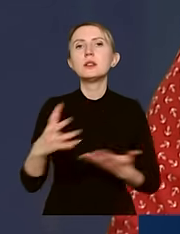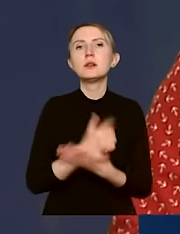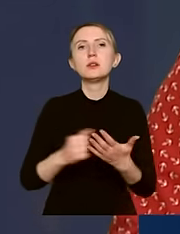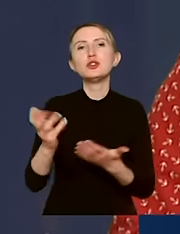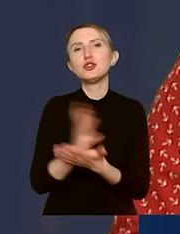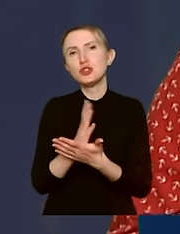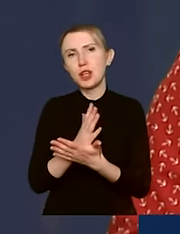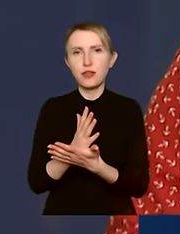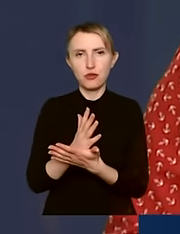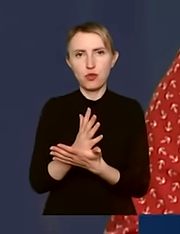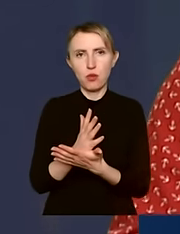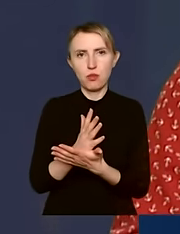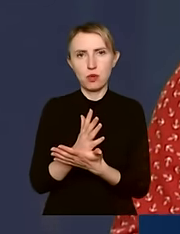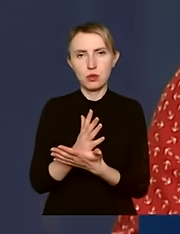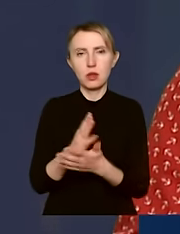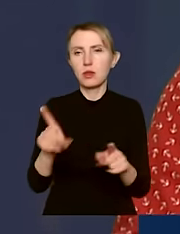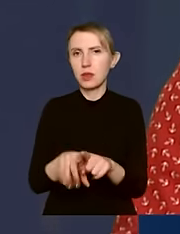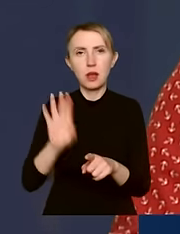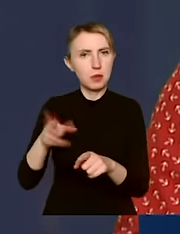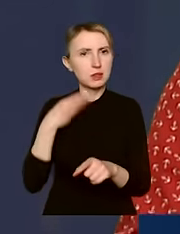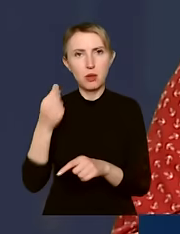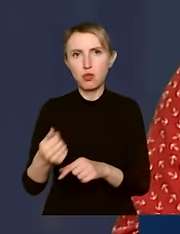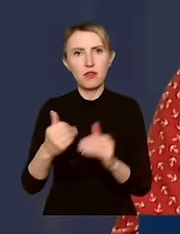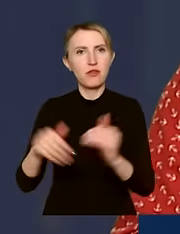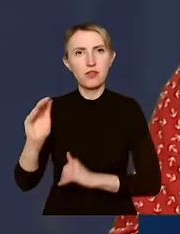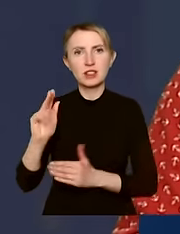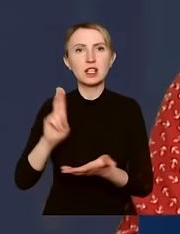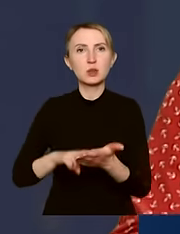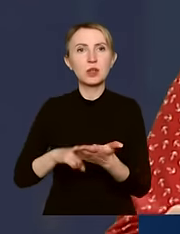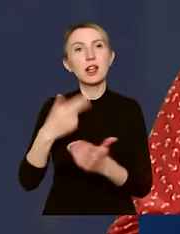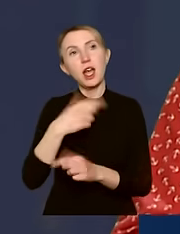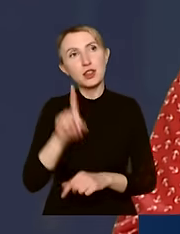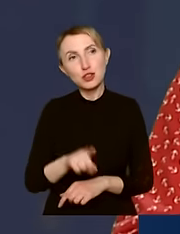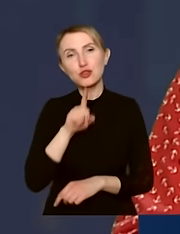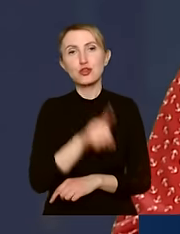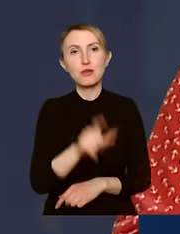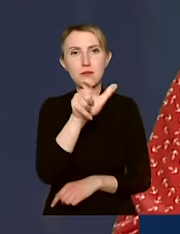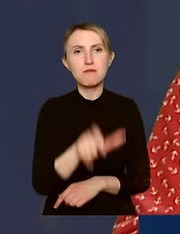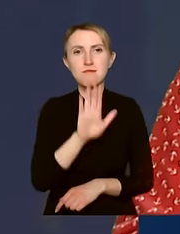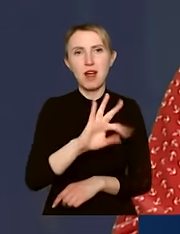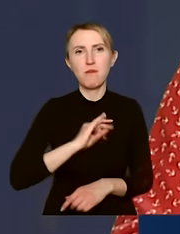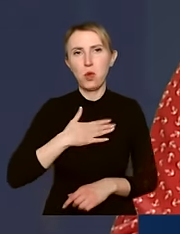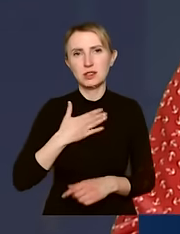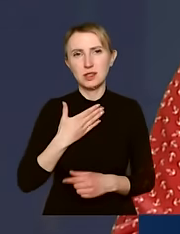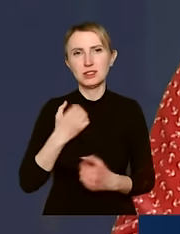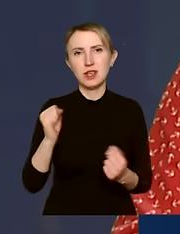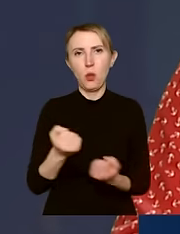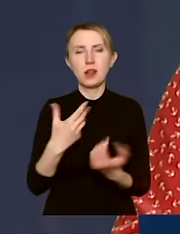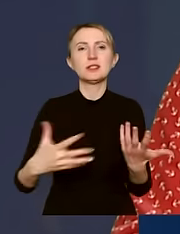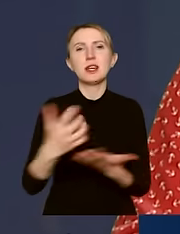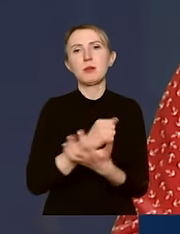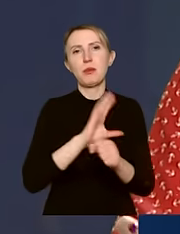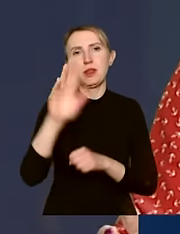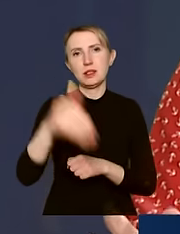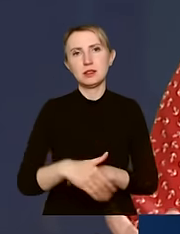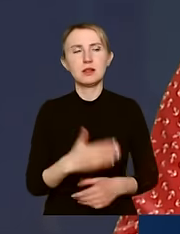średnią płacę, też będzie płaciła wyższą składkę niż ten, kto prowadzi taką działalność i zarabia te 15